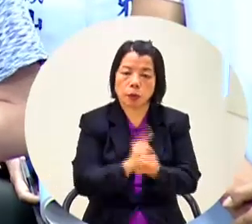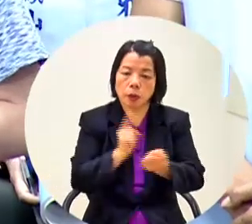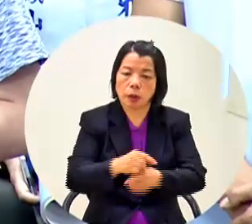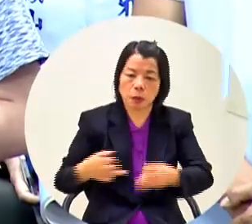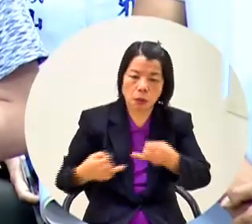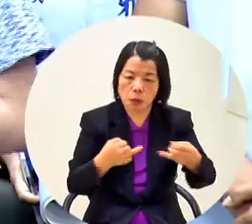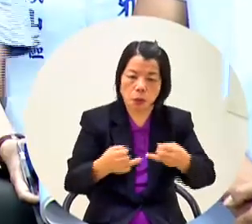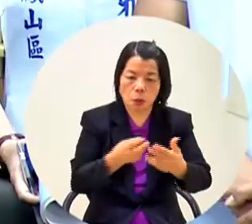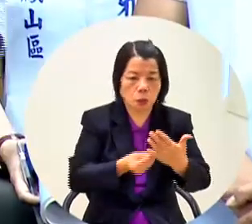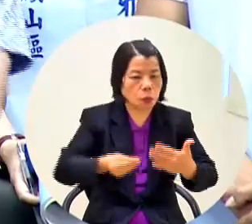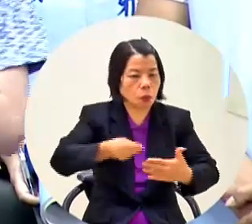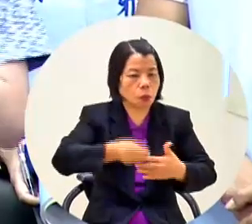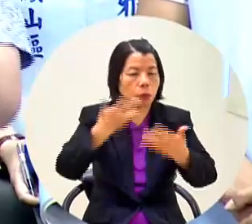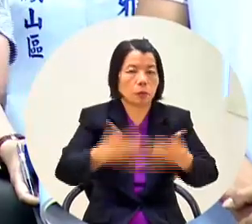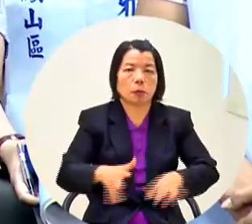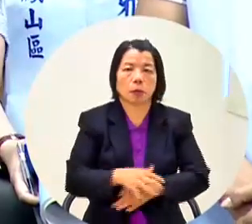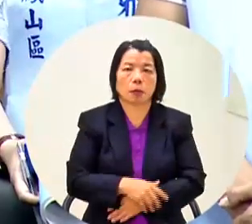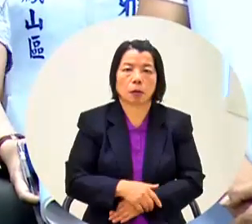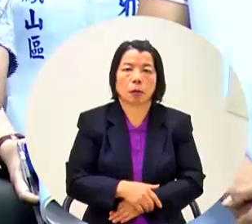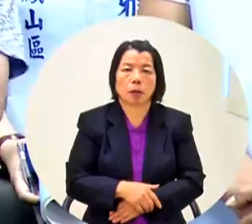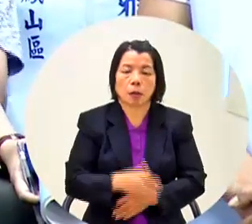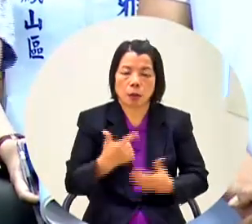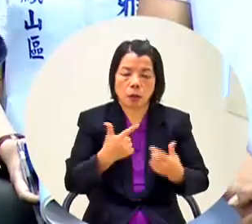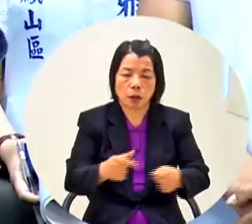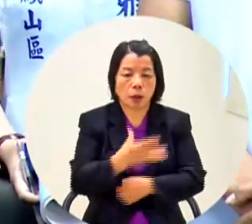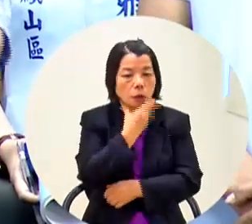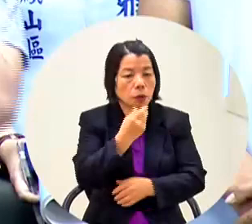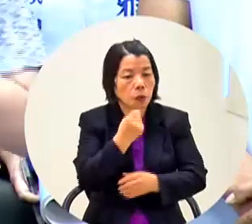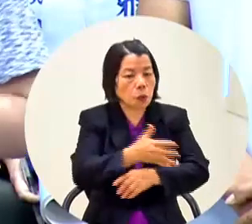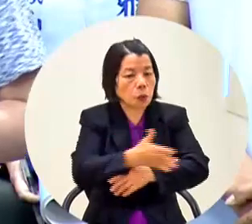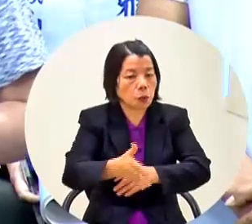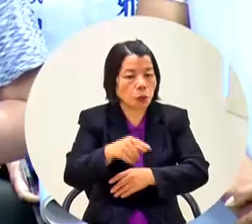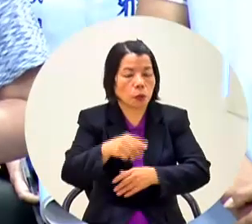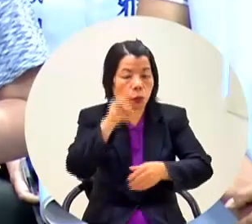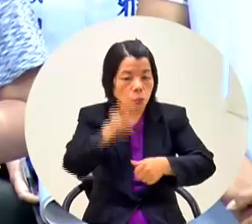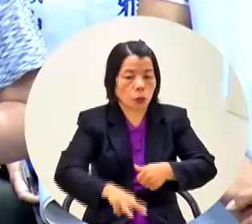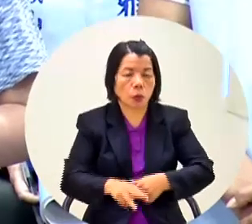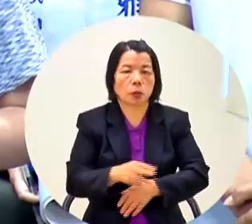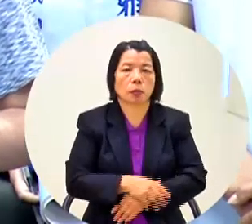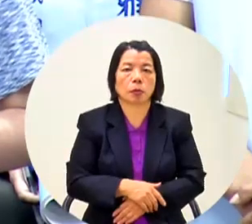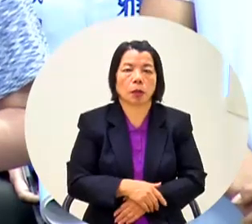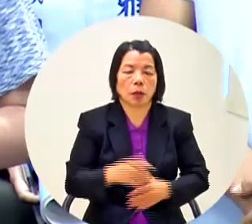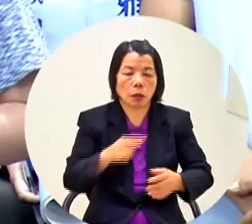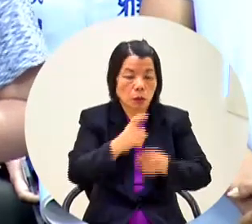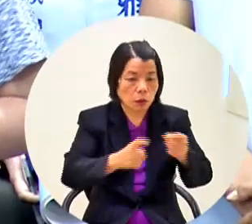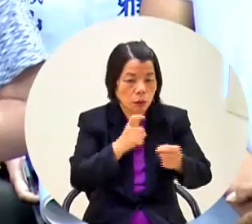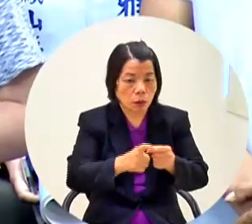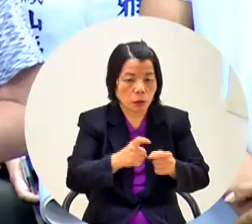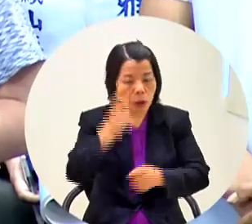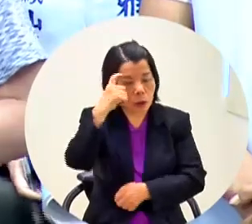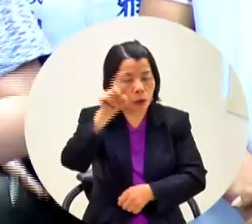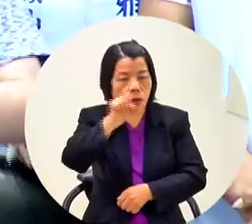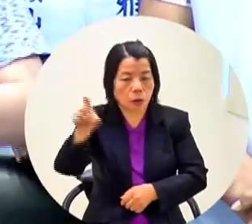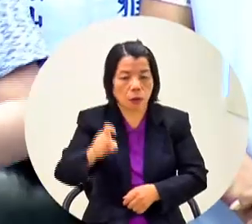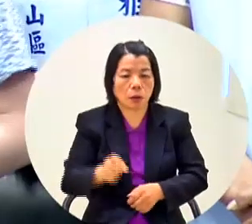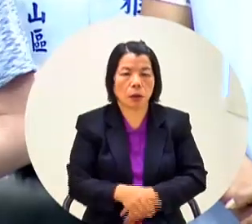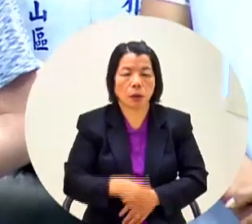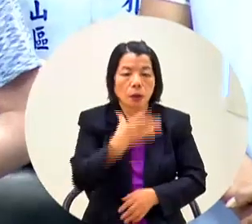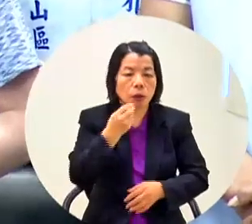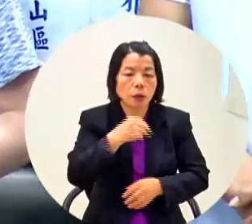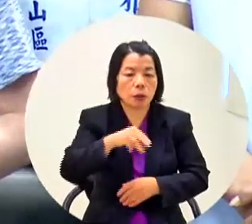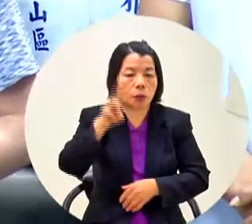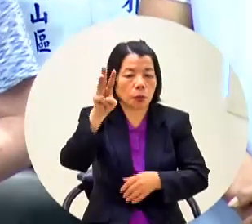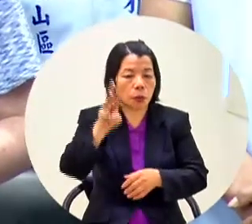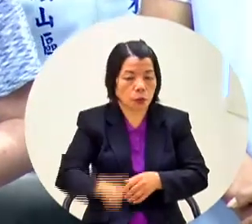了很多哦。你给他包括最近的幸福村就好啊，我们利用10天把全部的幸福村清理完